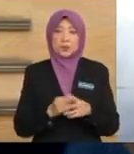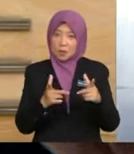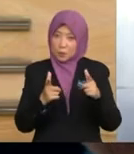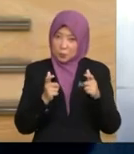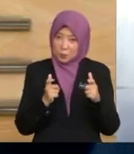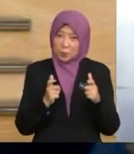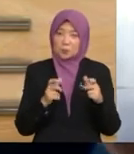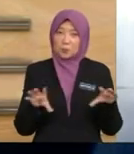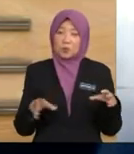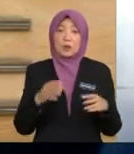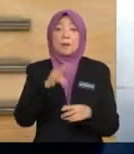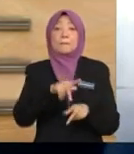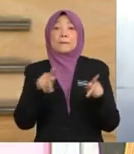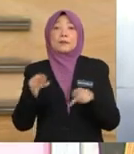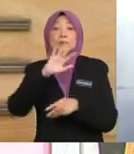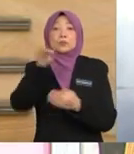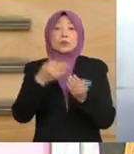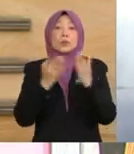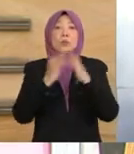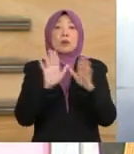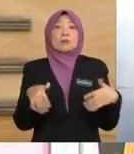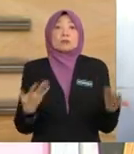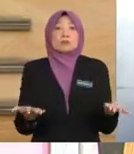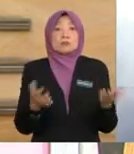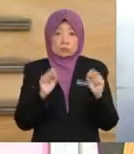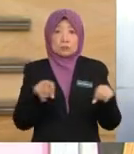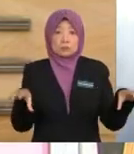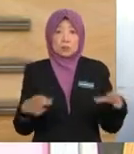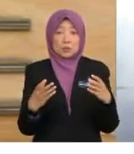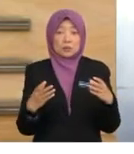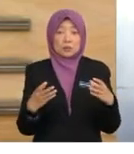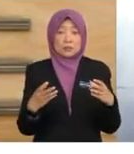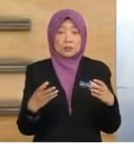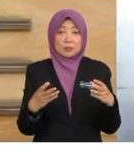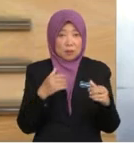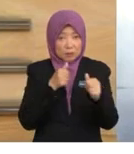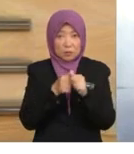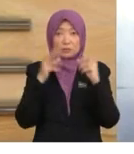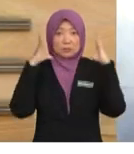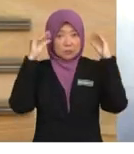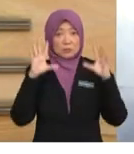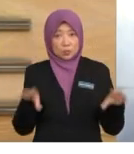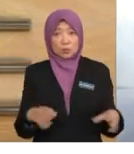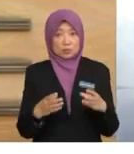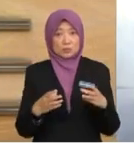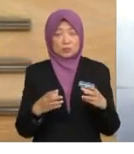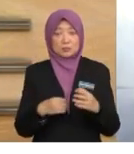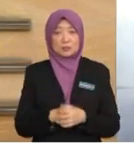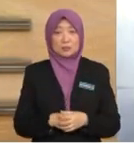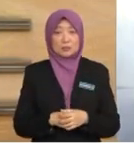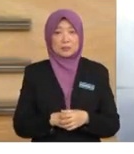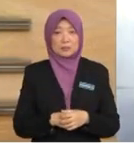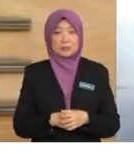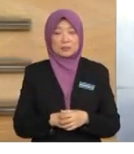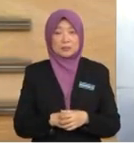Okey, anak-anak murid semua kat rumah macam mana ya? Semua boleh? Boleh malu buat ya? Boleh ikut saja cikgu buat? Okay. Kak Rina, kalau adik-adik pantas daripada Kak